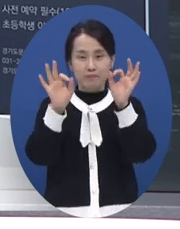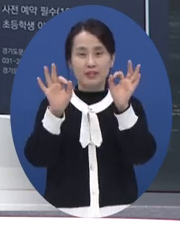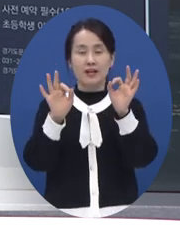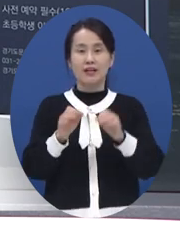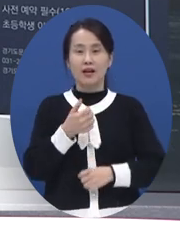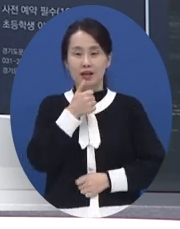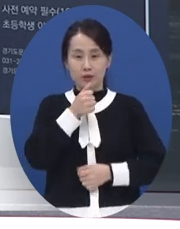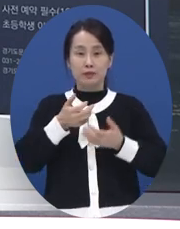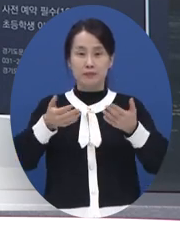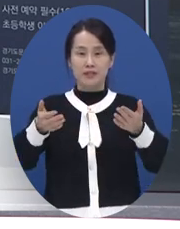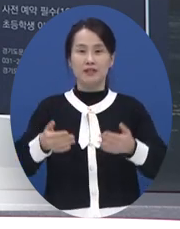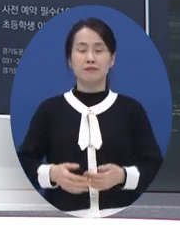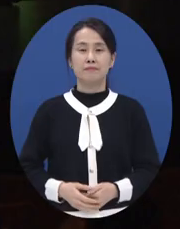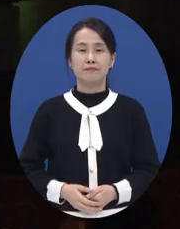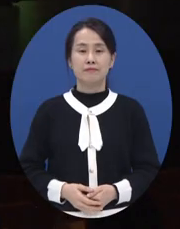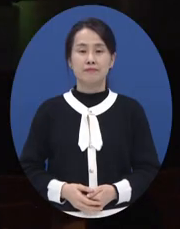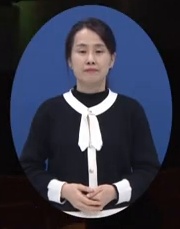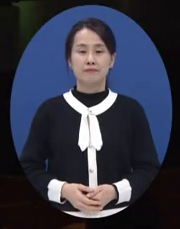선지자가 소개합니다